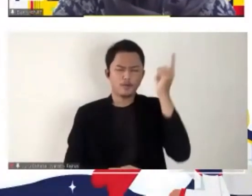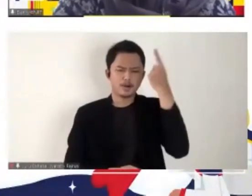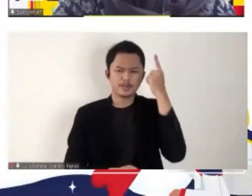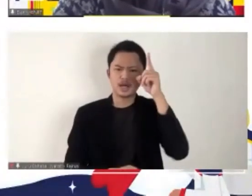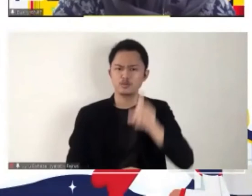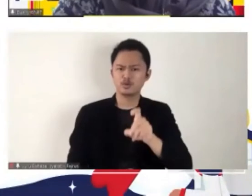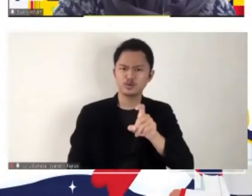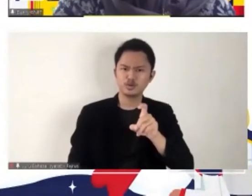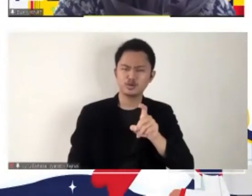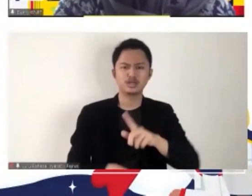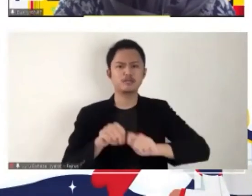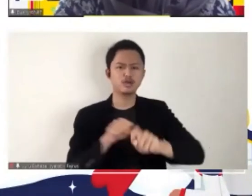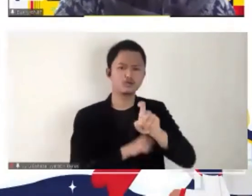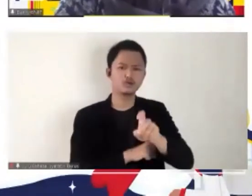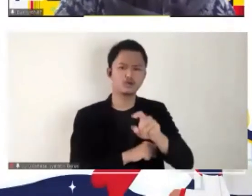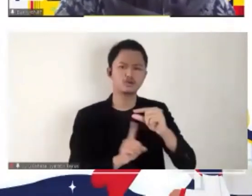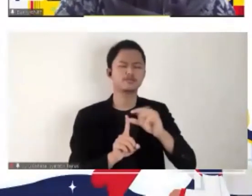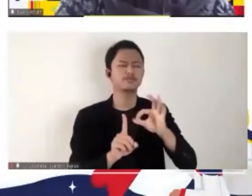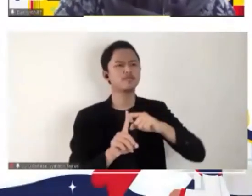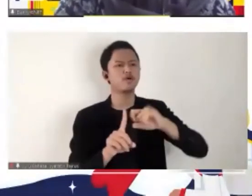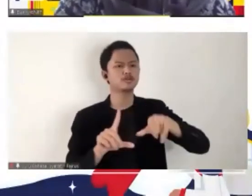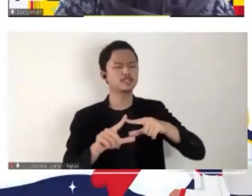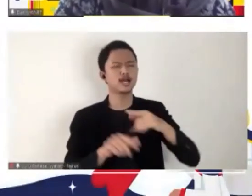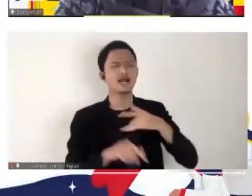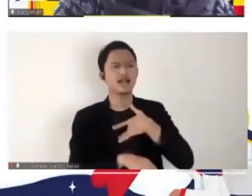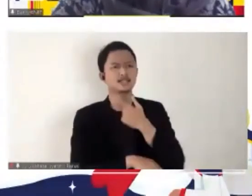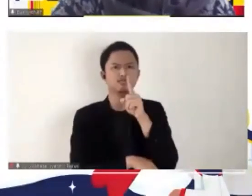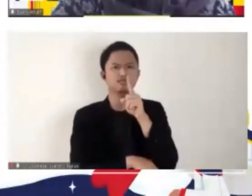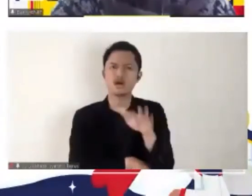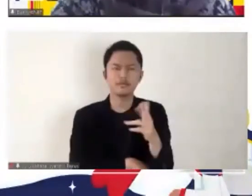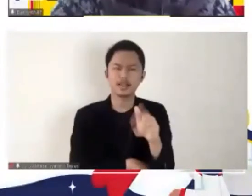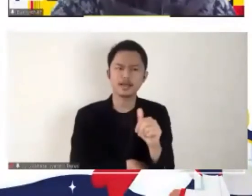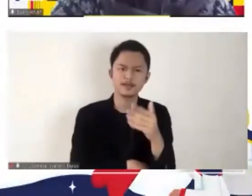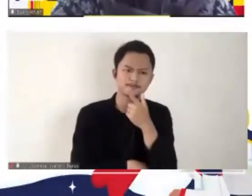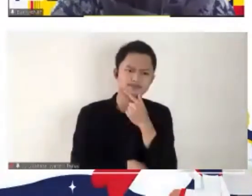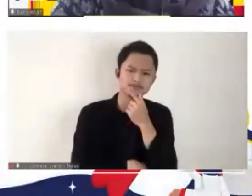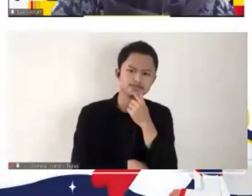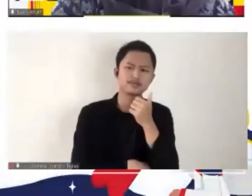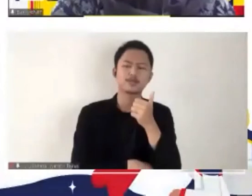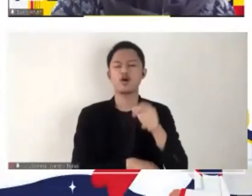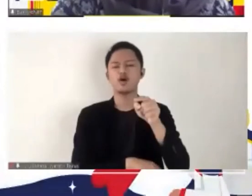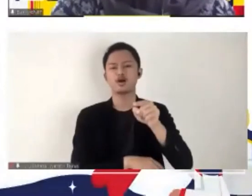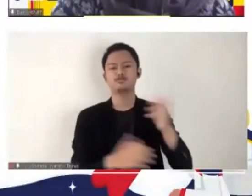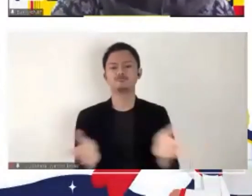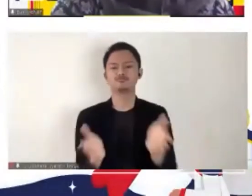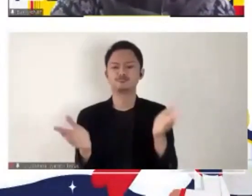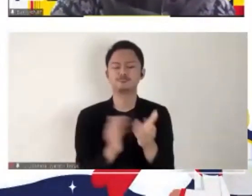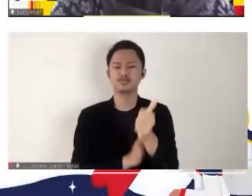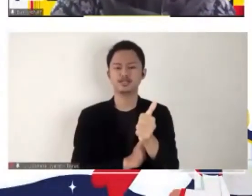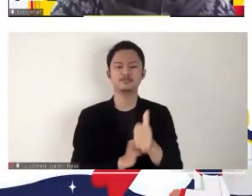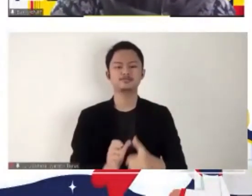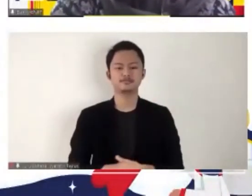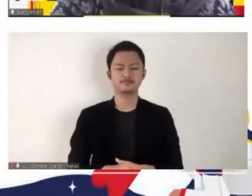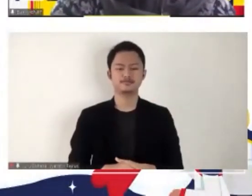dibentuk Pokja apalagi yang kira-kira dirasa perlu Nah itu tentunya bisa-bisa bisa diakomodir kemudian